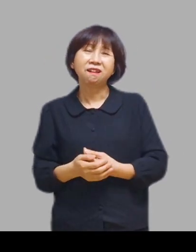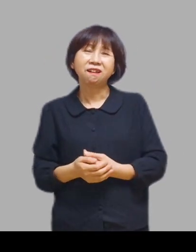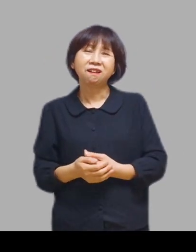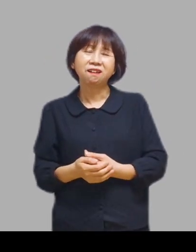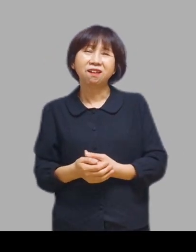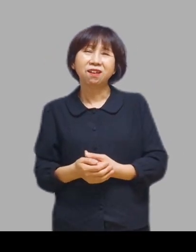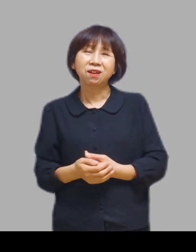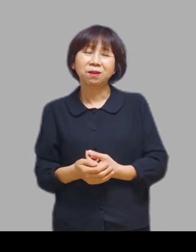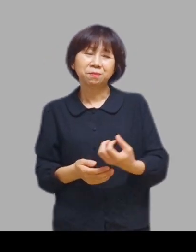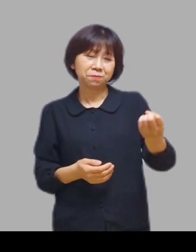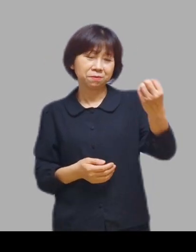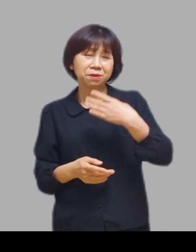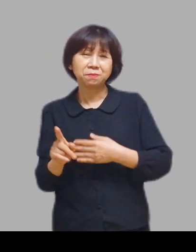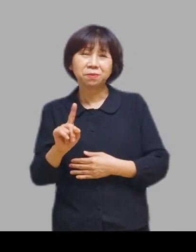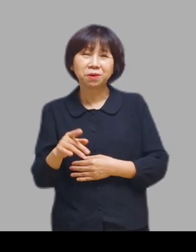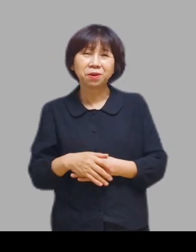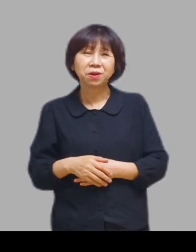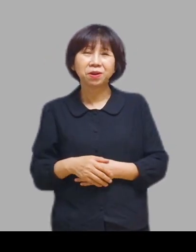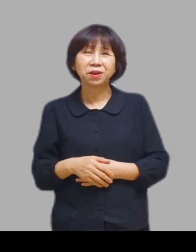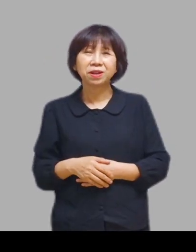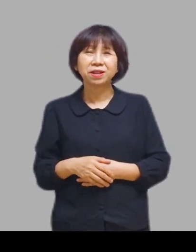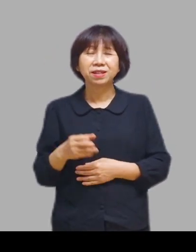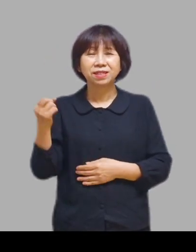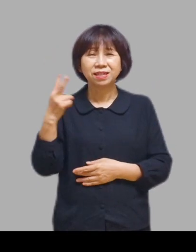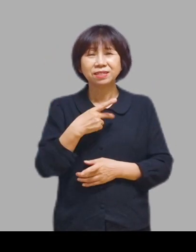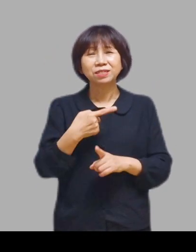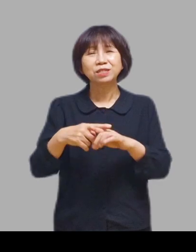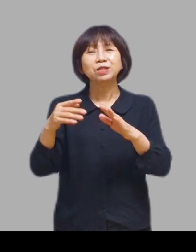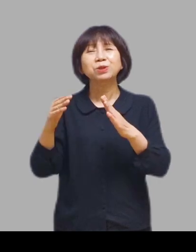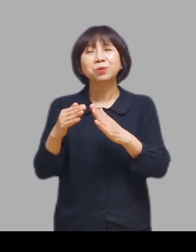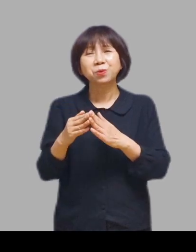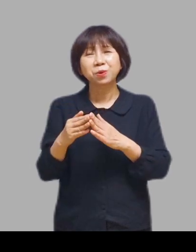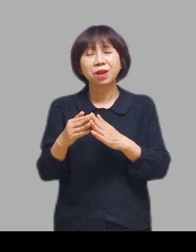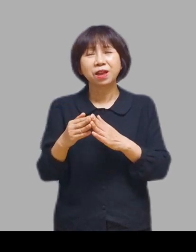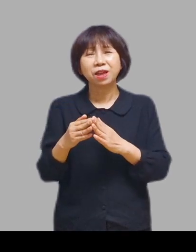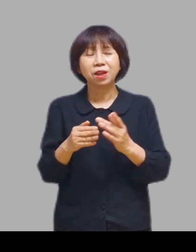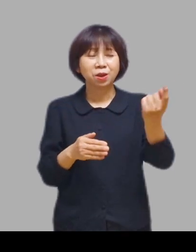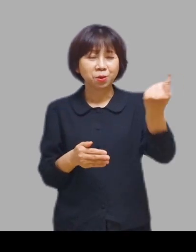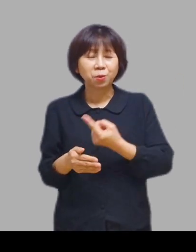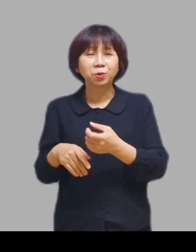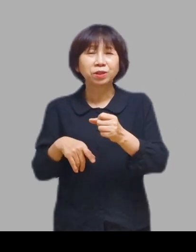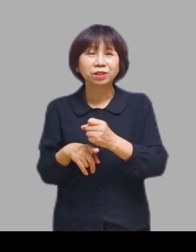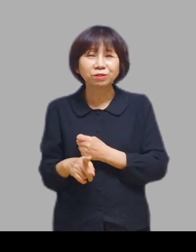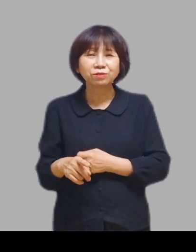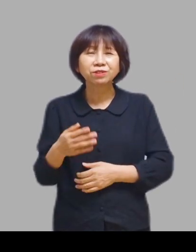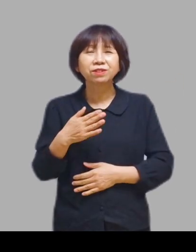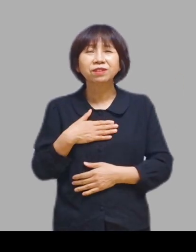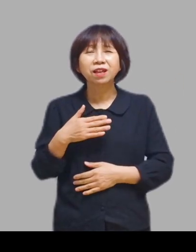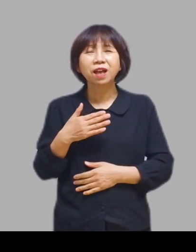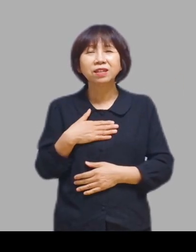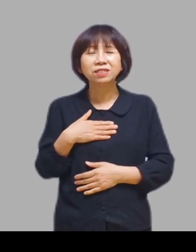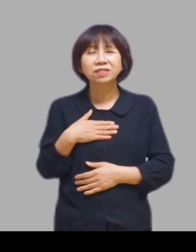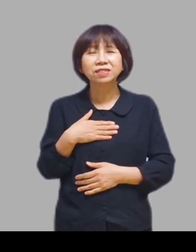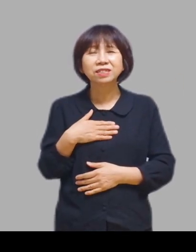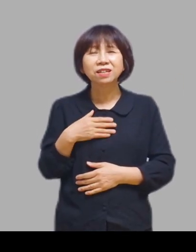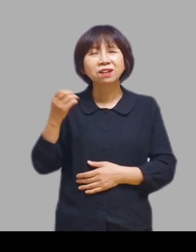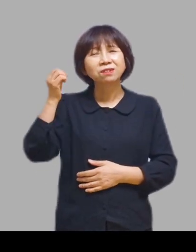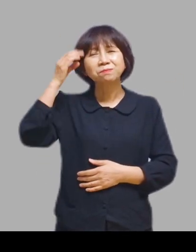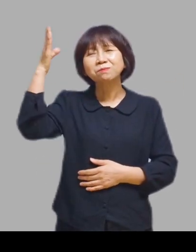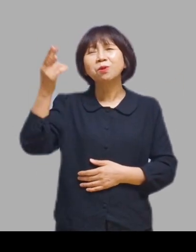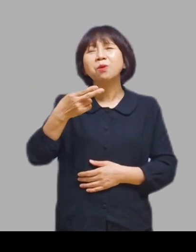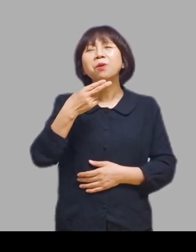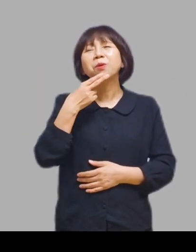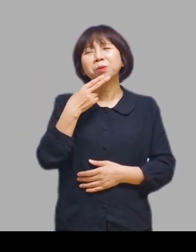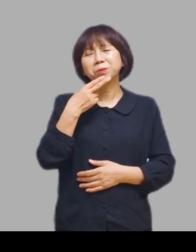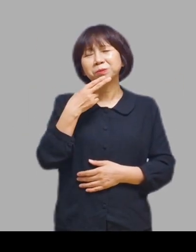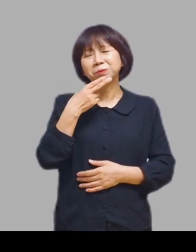뭐라고 했을까요? 다시 교회에 올 수 있던 이유는 저를 잊지 않고 있는